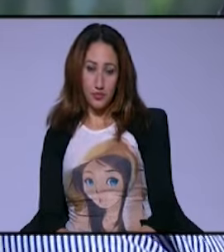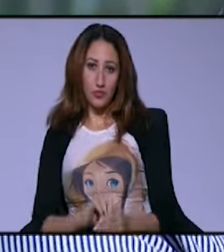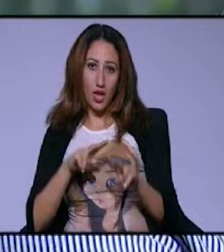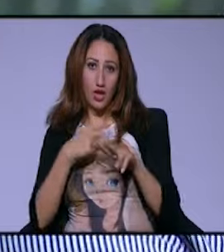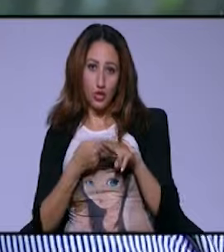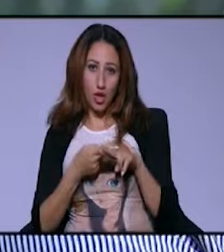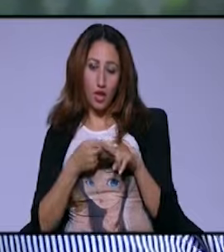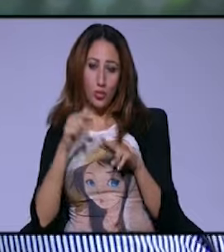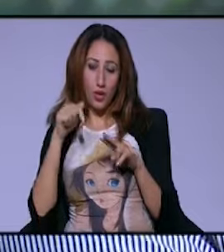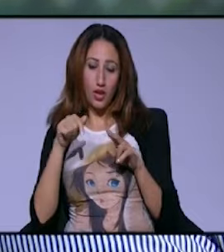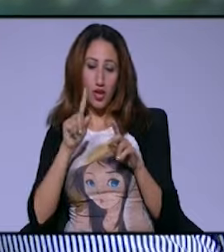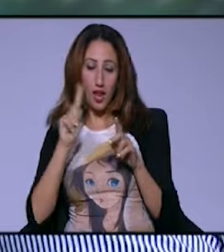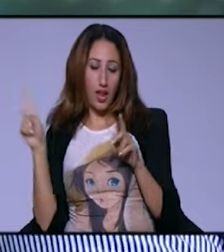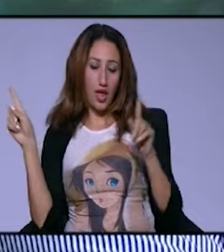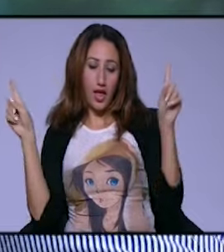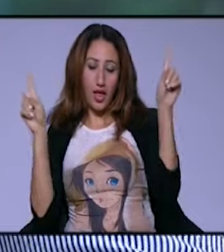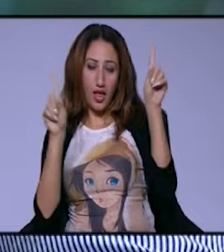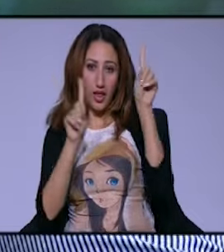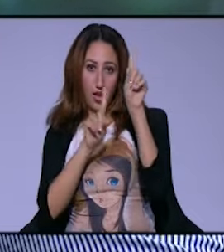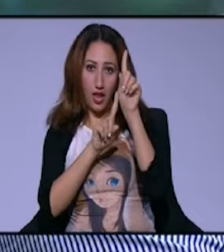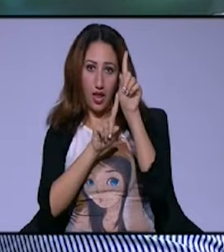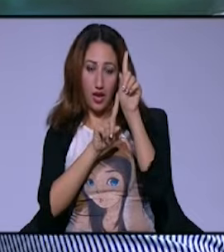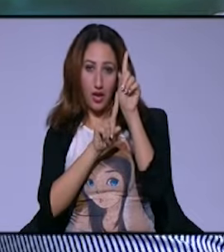أشهد أن لا إله إلا